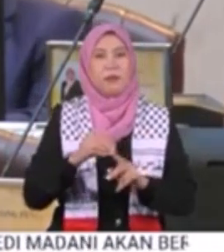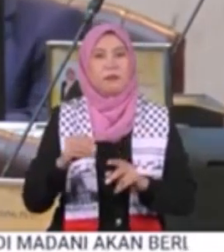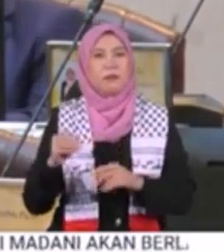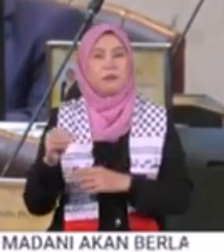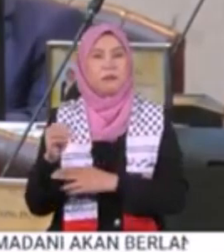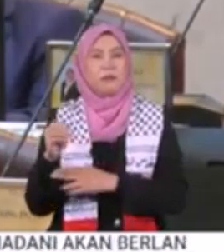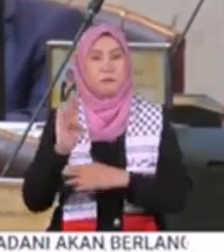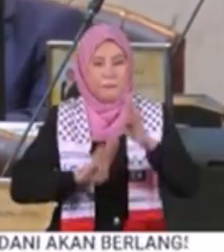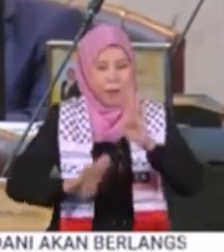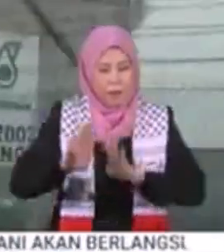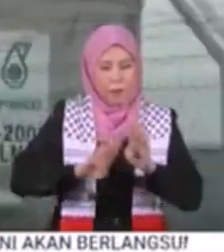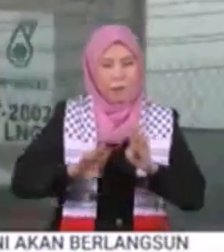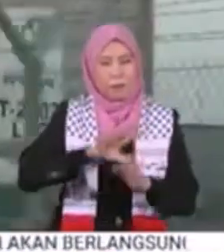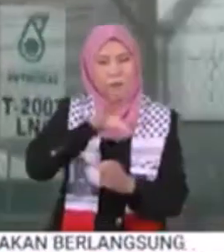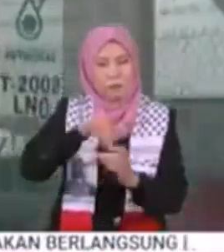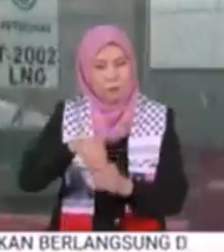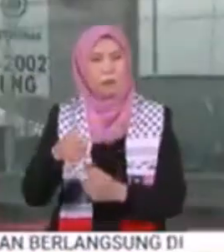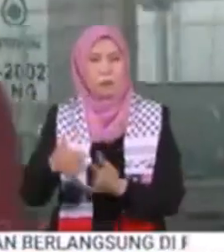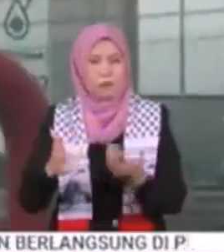sektor yang